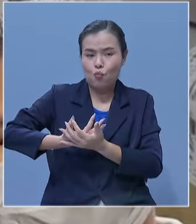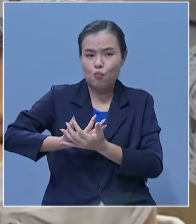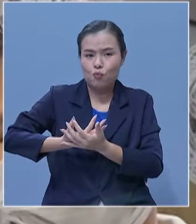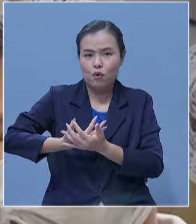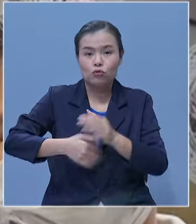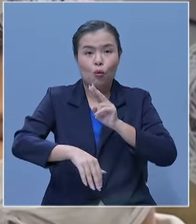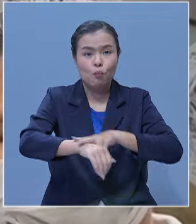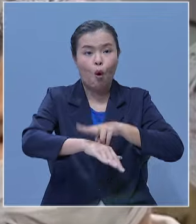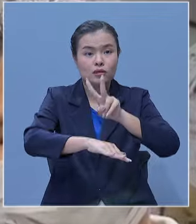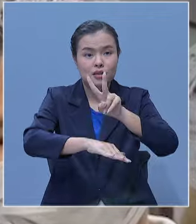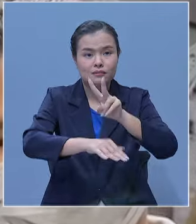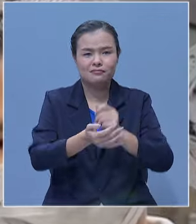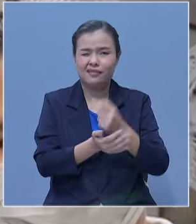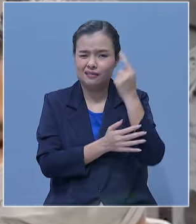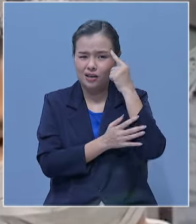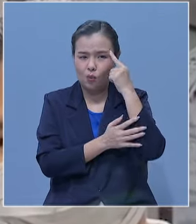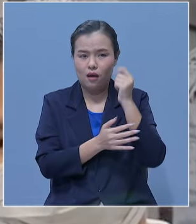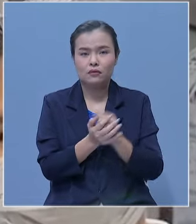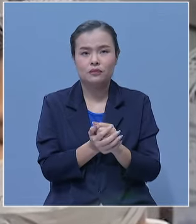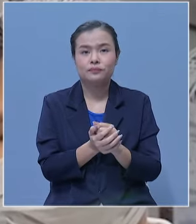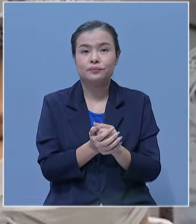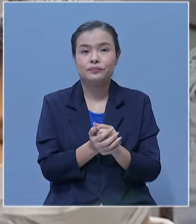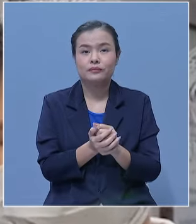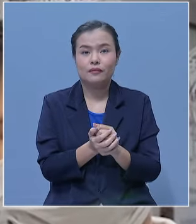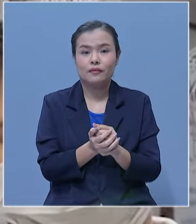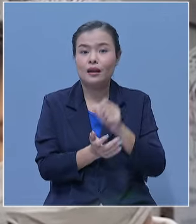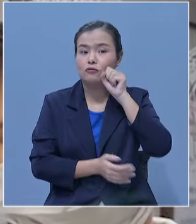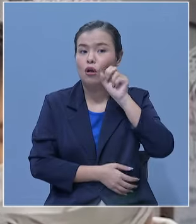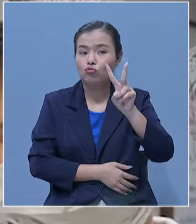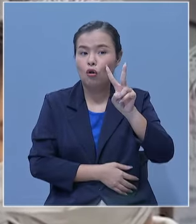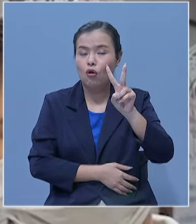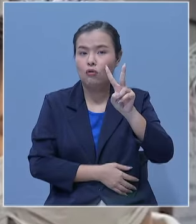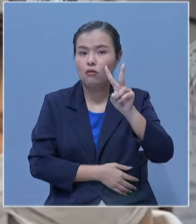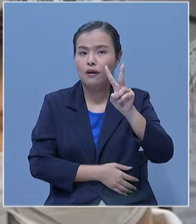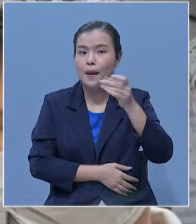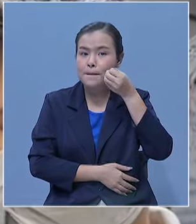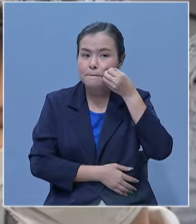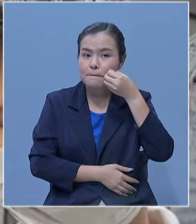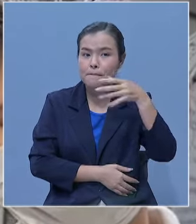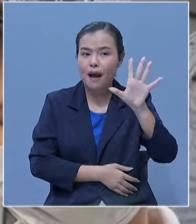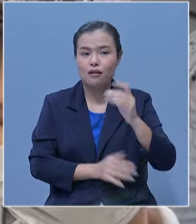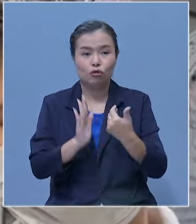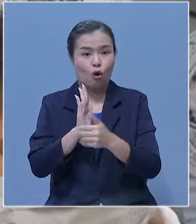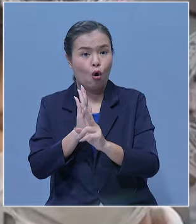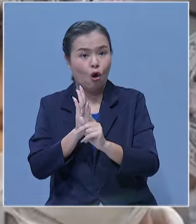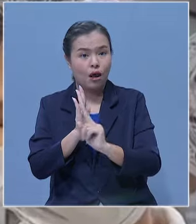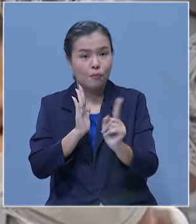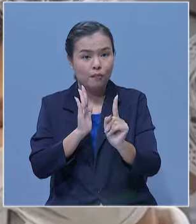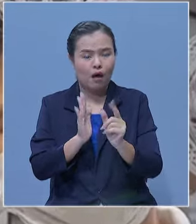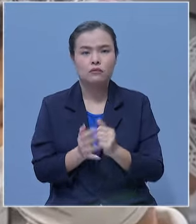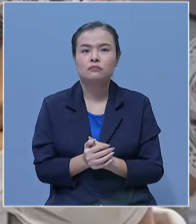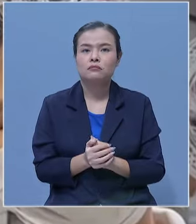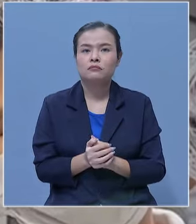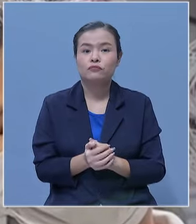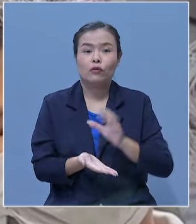นส่งหมอชิดซึ่งคาดว่าจังหวะนั้นเนี่ยในน้อยน่าจะเดินทางกลับบ้านพักในจังหวัดขอนแก่นหรือไม่เนื่องจ